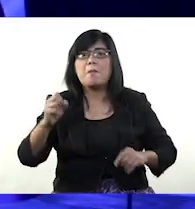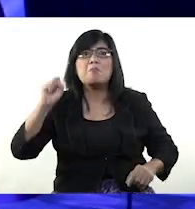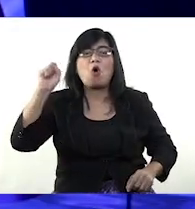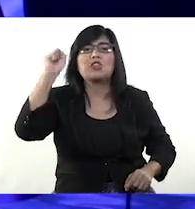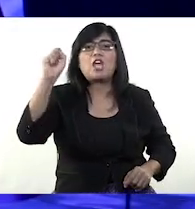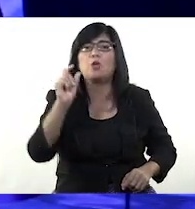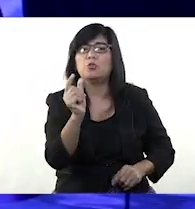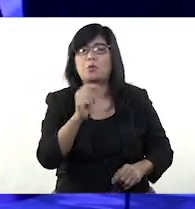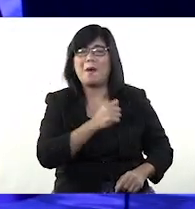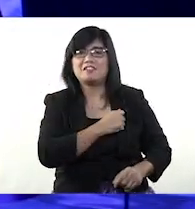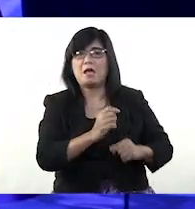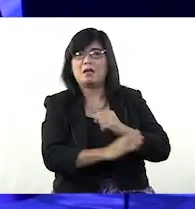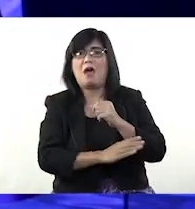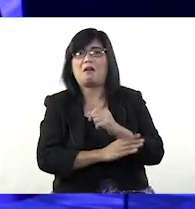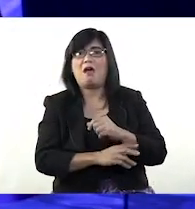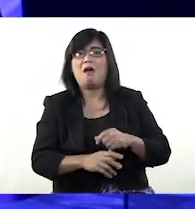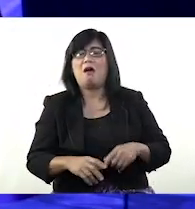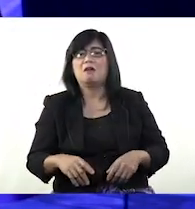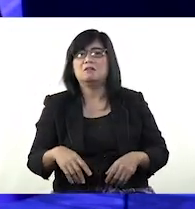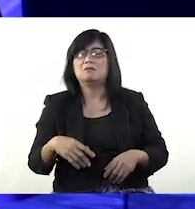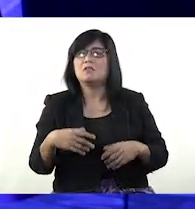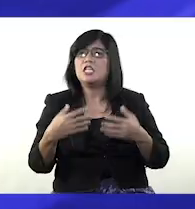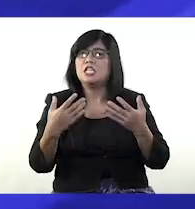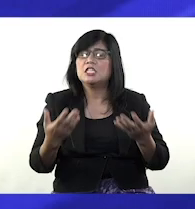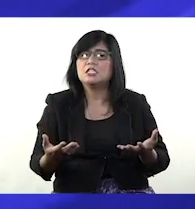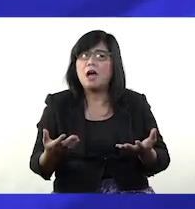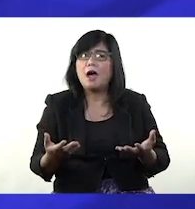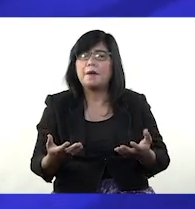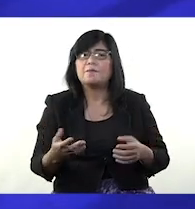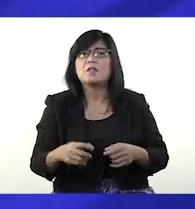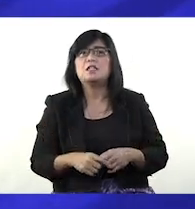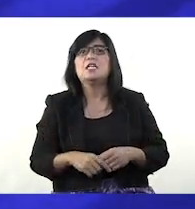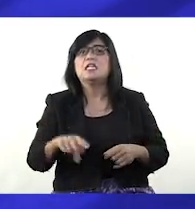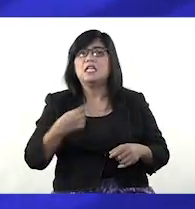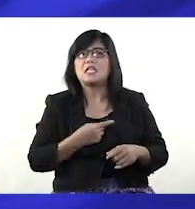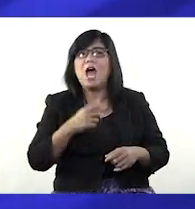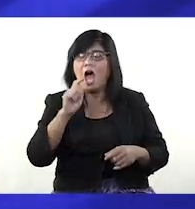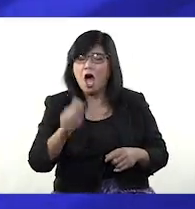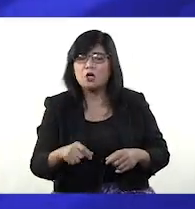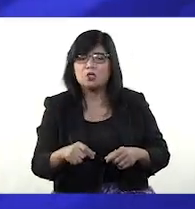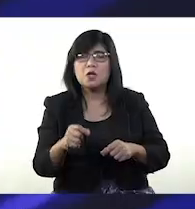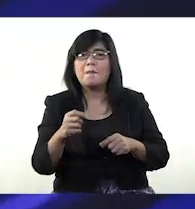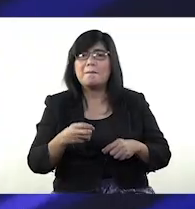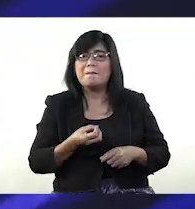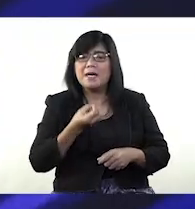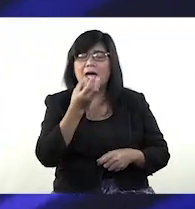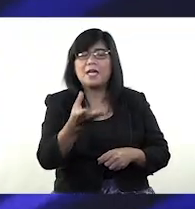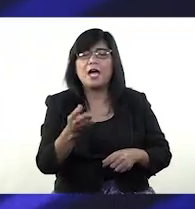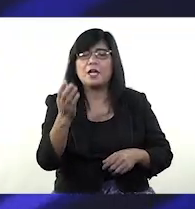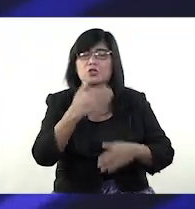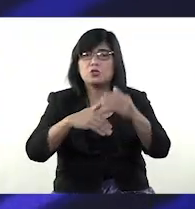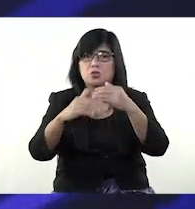Bagaimana Z terlibat Bagaimana setting ikan presus bagaimana saya akhirkan suasana surga di kota di desa di bangsa di provinsi